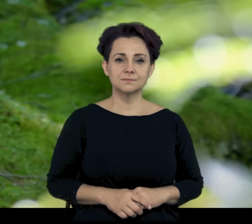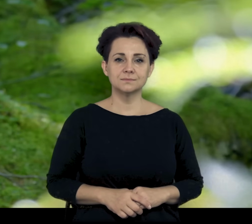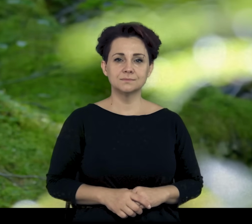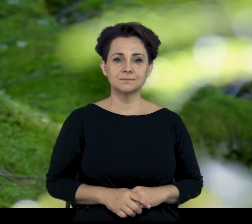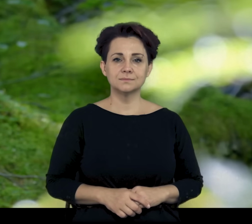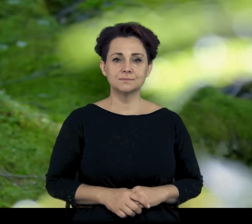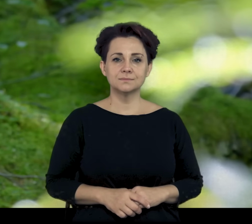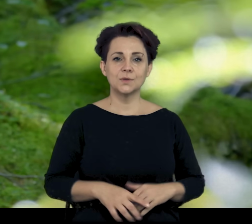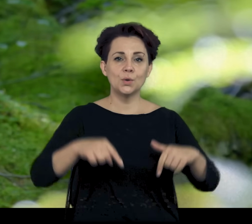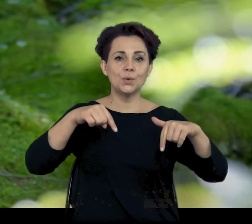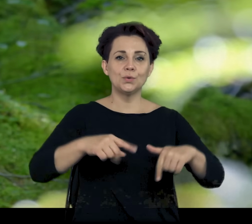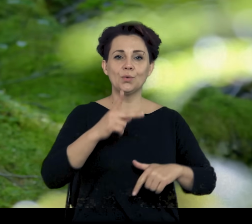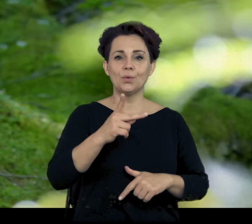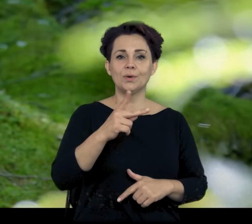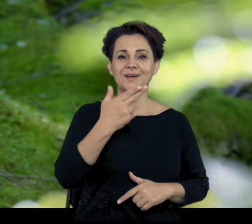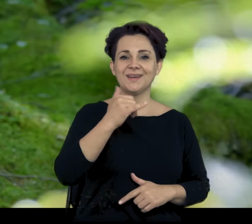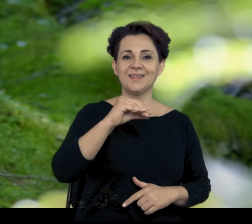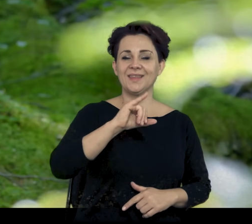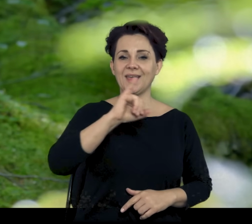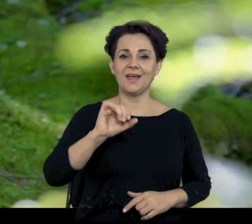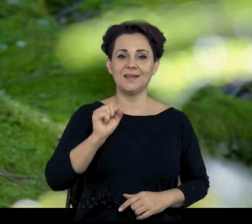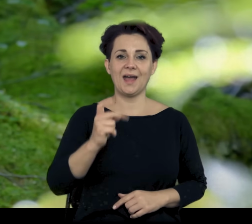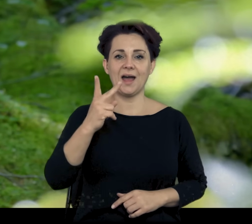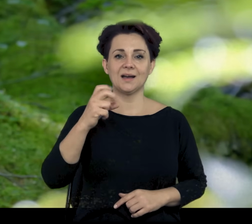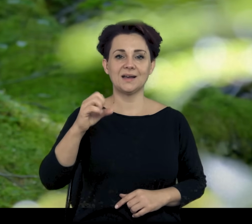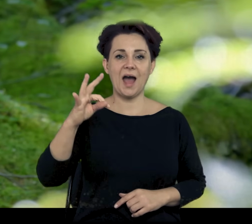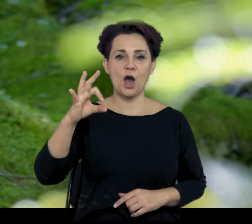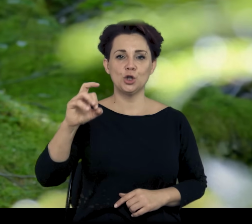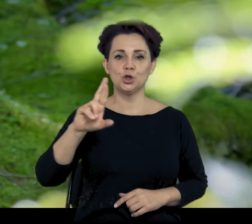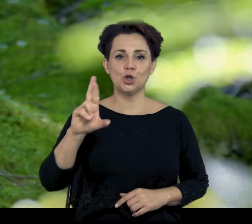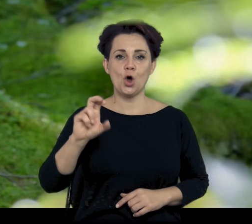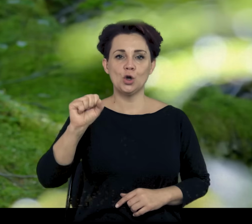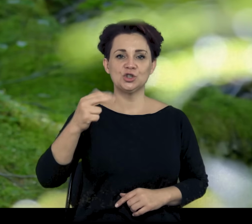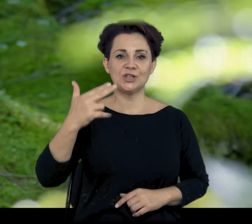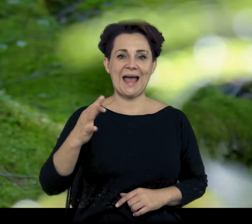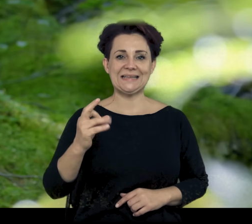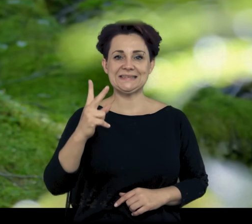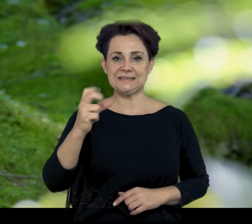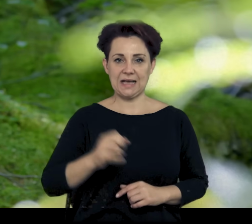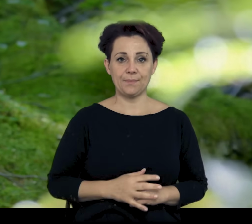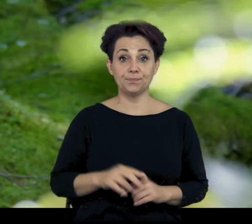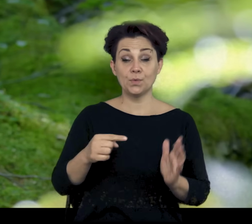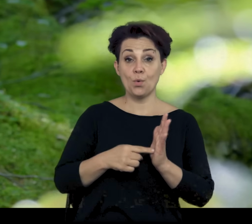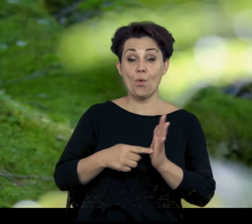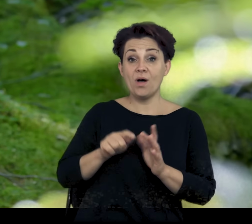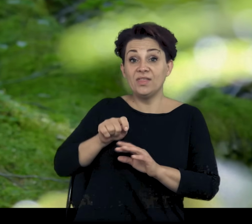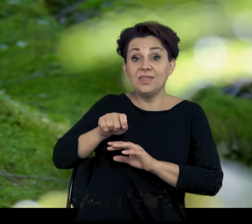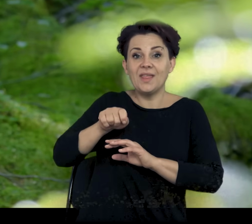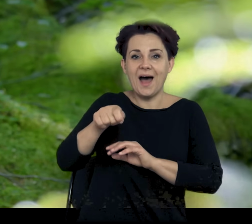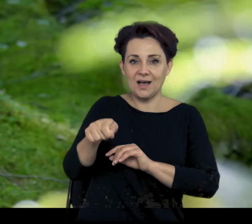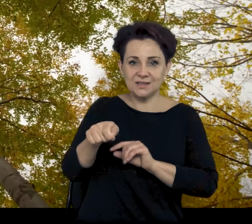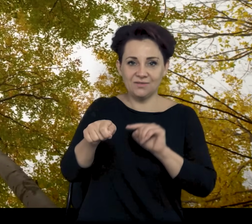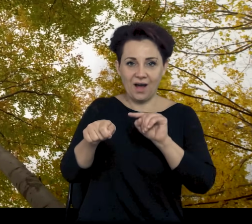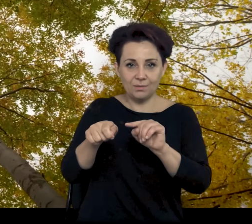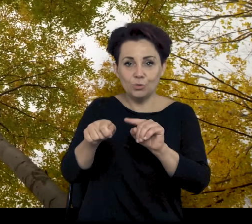Jesteśmy w Kniei Czatorzańskiej. Ta nazwa to nazwa